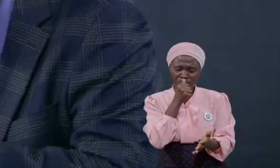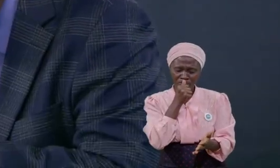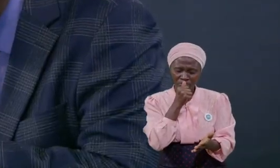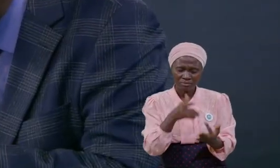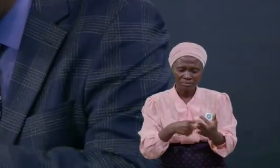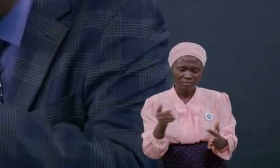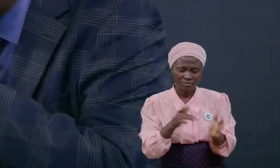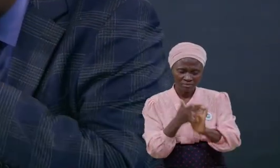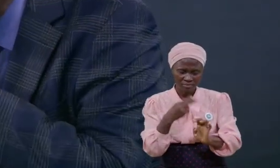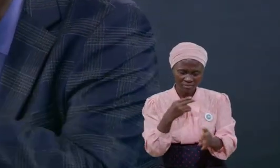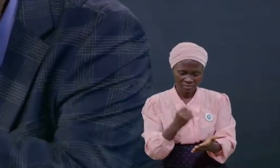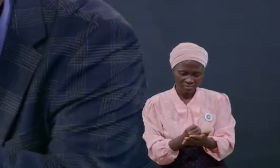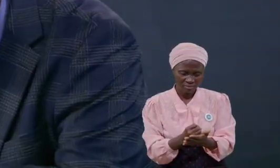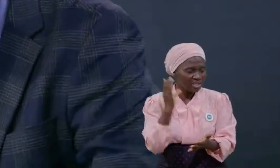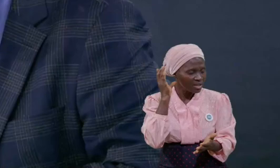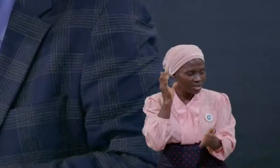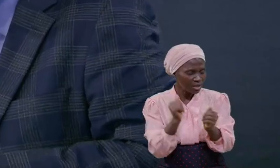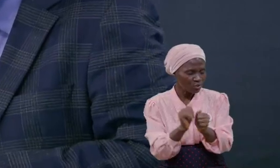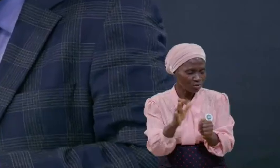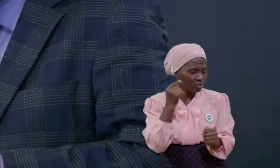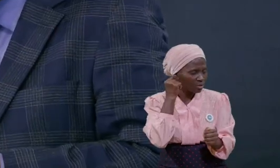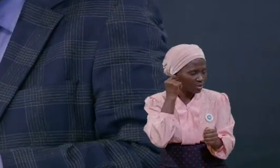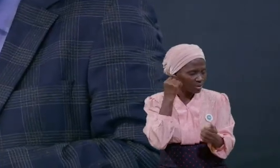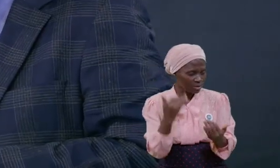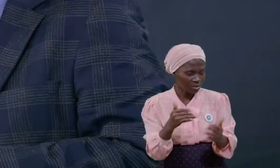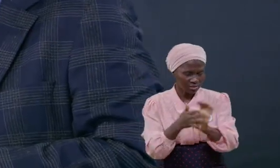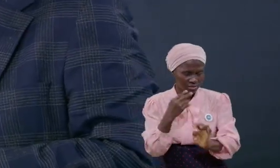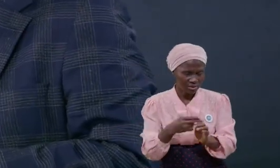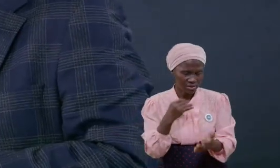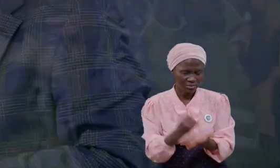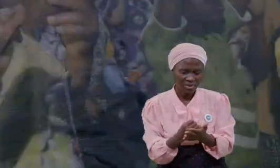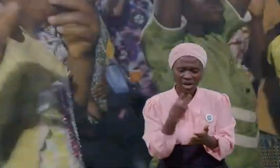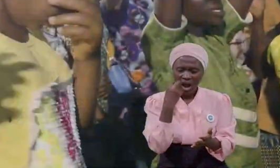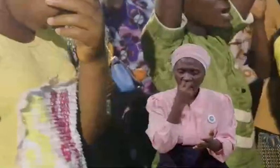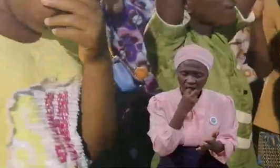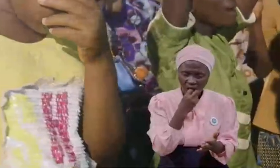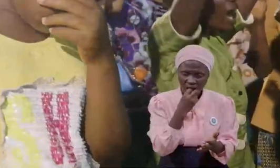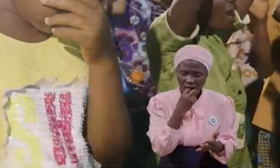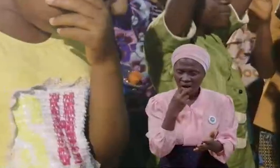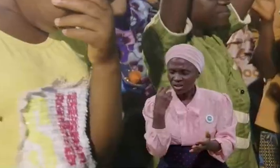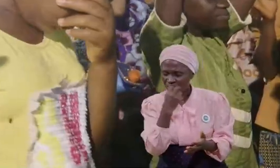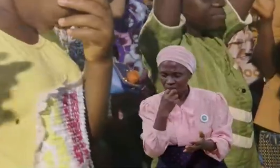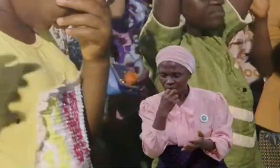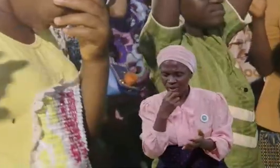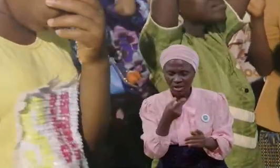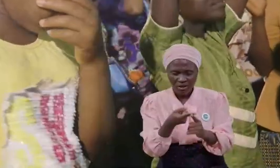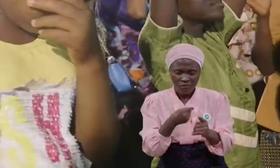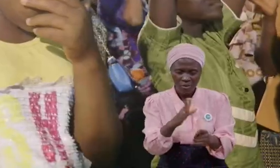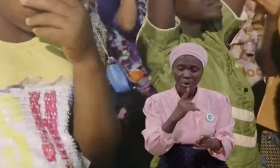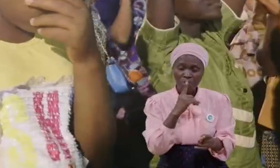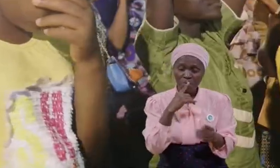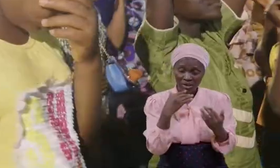Entends de tes oreilles maintenant, parle clairement maintenant même. Seigneur, je